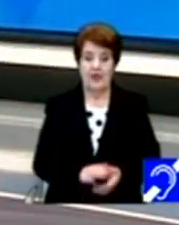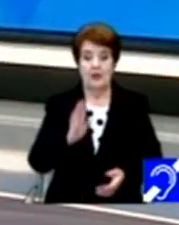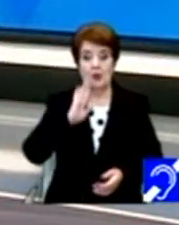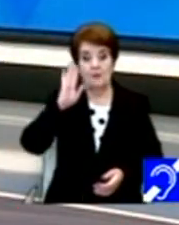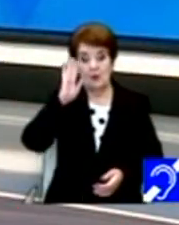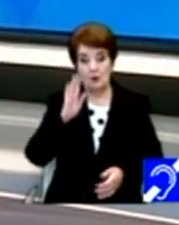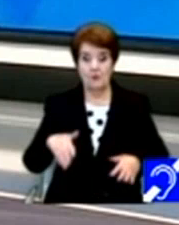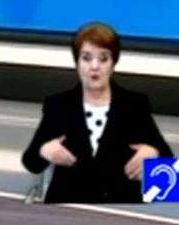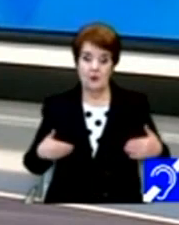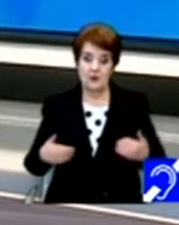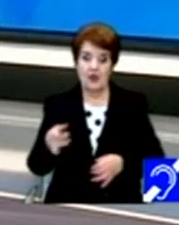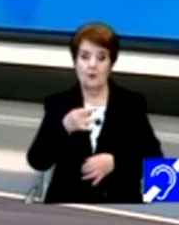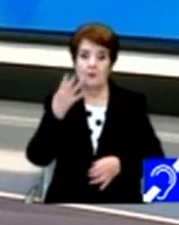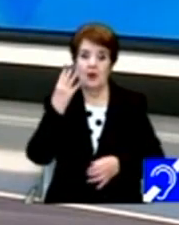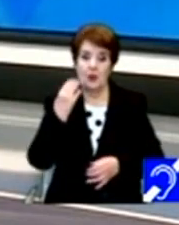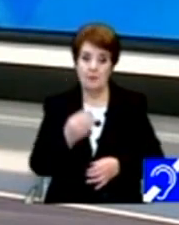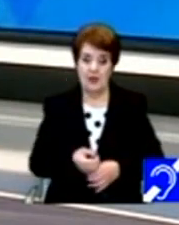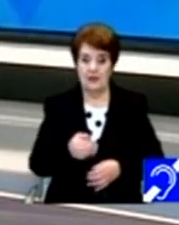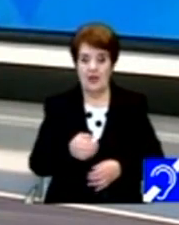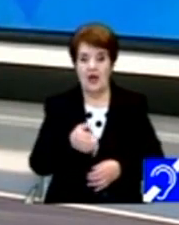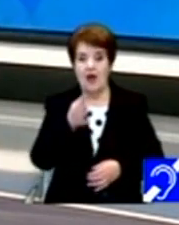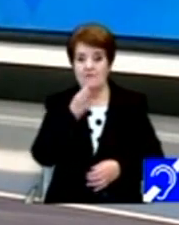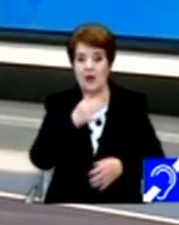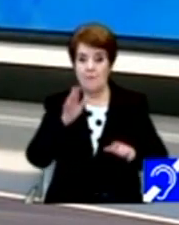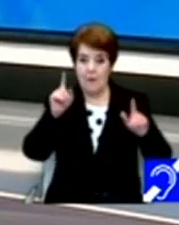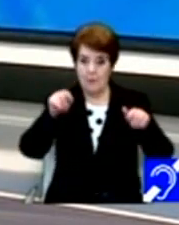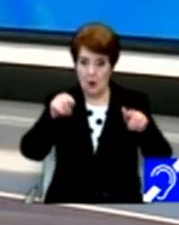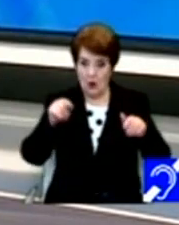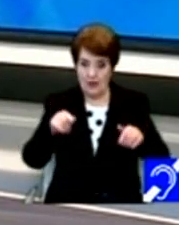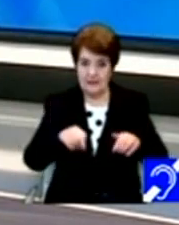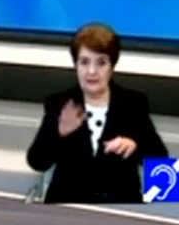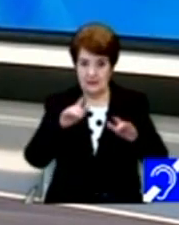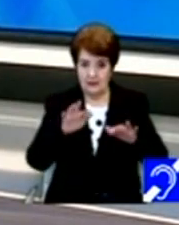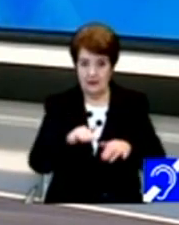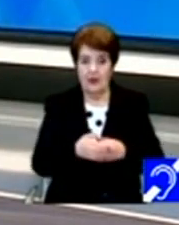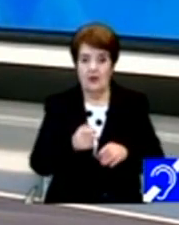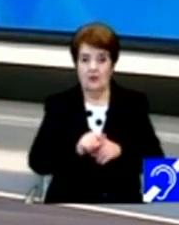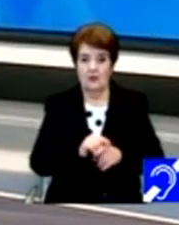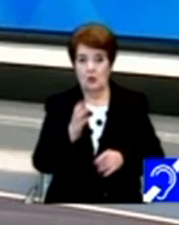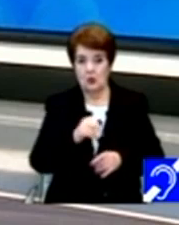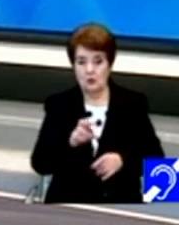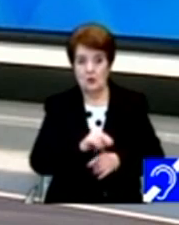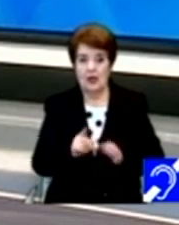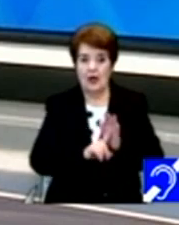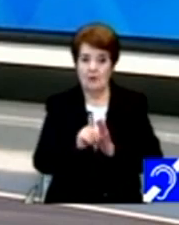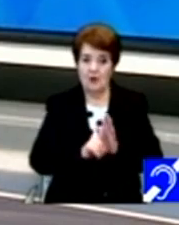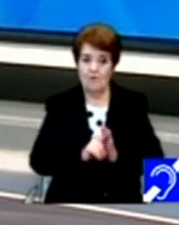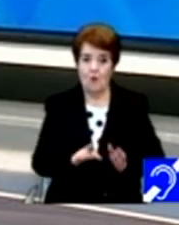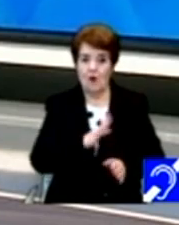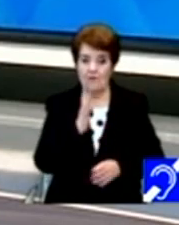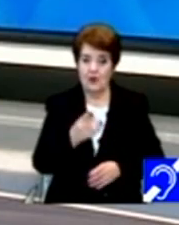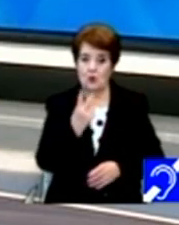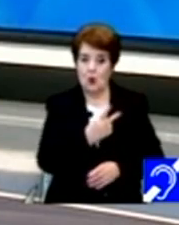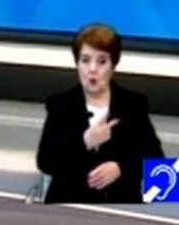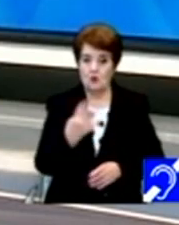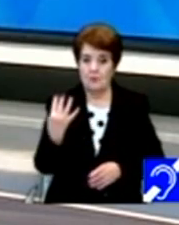Doamnelor, domnilor, bun găsit! În Republica Moldova se menține vremea ploioasă, la noapte vor cădea precipitații în nordul și sudul țării, iar minimele vor oscila între